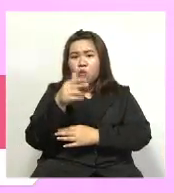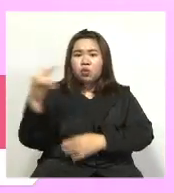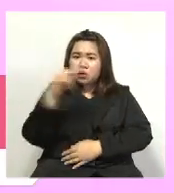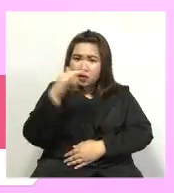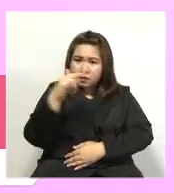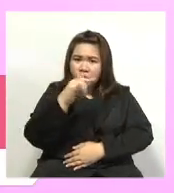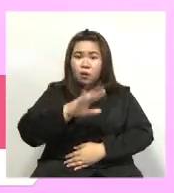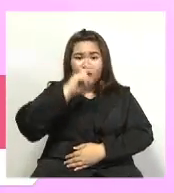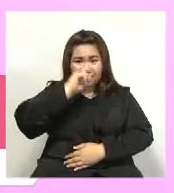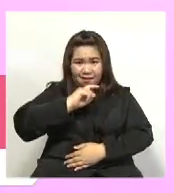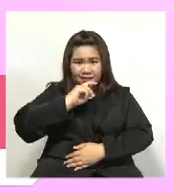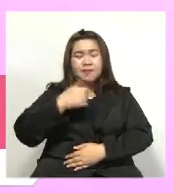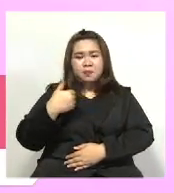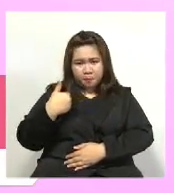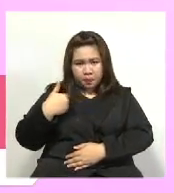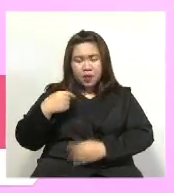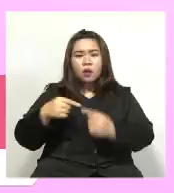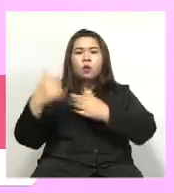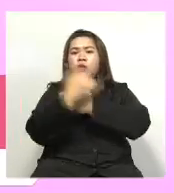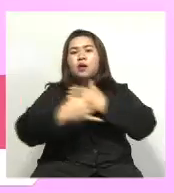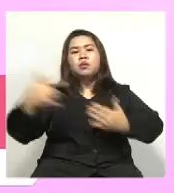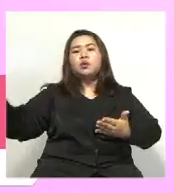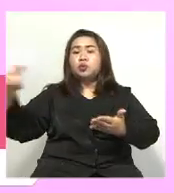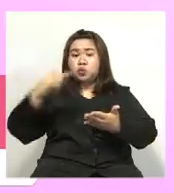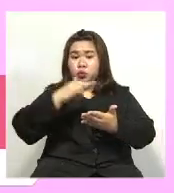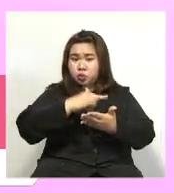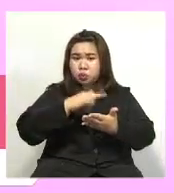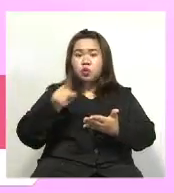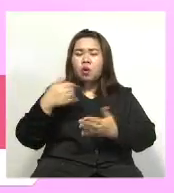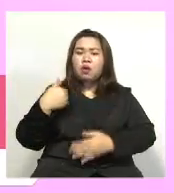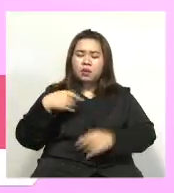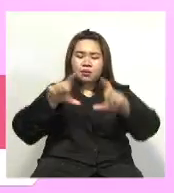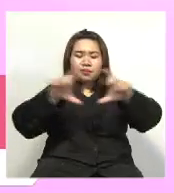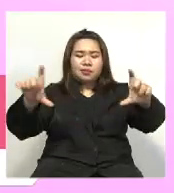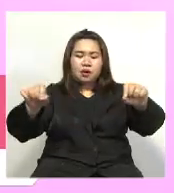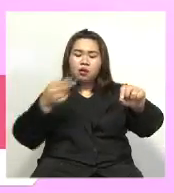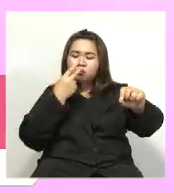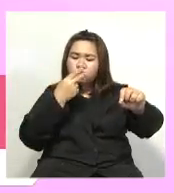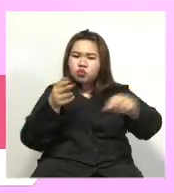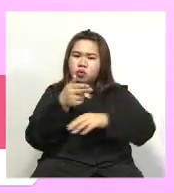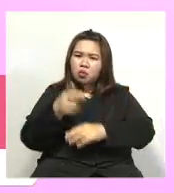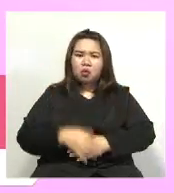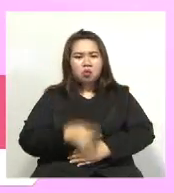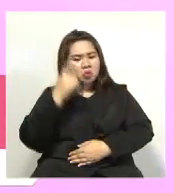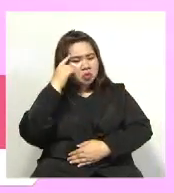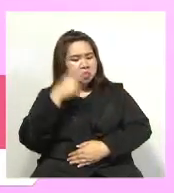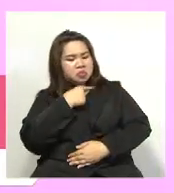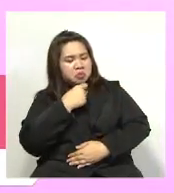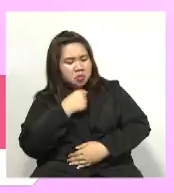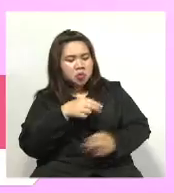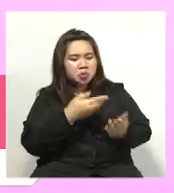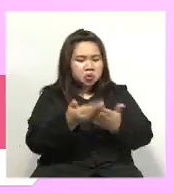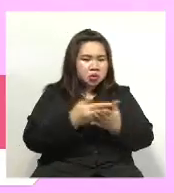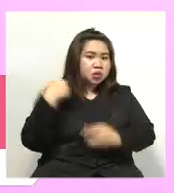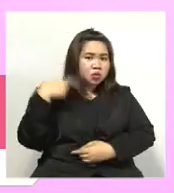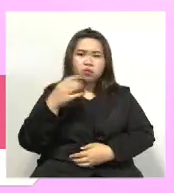ของสายการบินของไทยที่เดินทางมาจากต่างประเทศเพื่อเชิญชวนนักท่องเที่ยวไม่สนับสนุนให้เกิดการค้ามนุษย์จากการท่องเที่ยวในเมือง